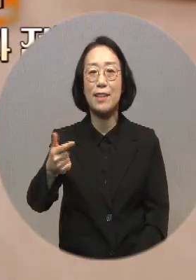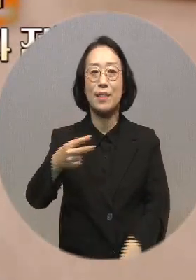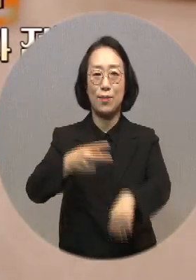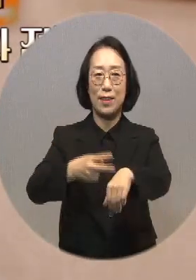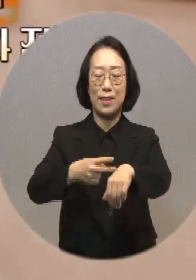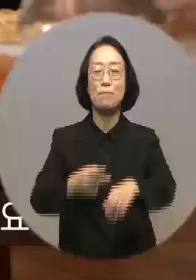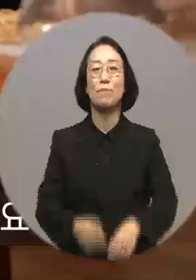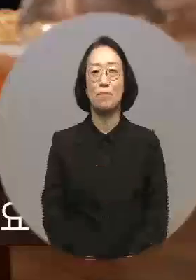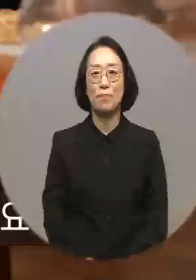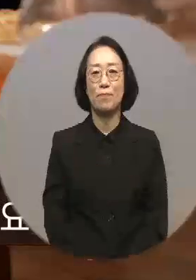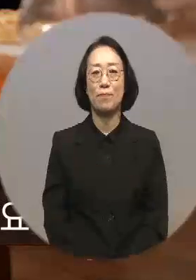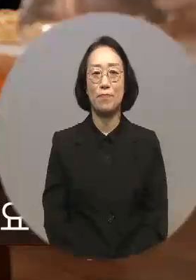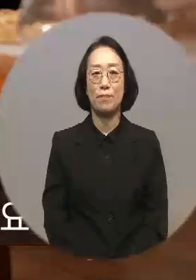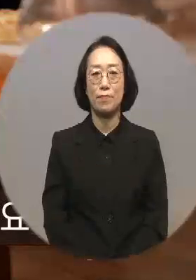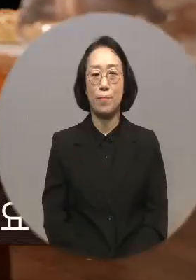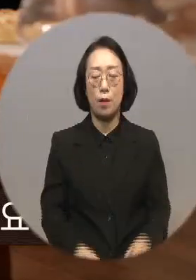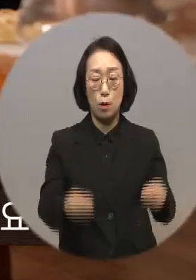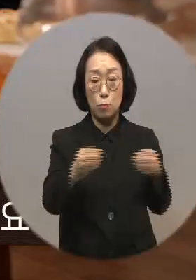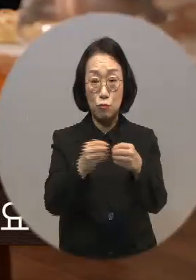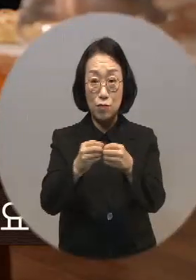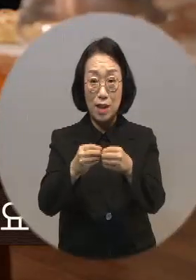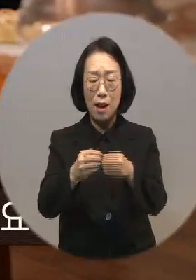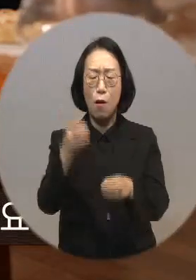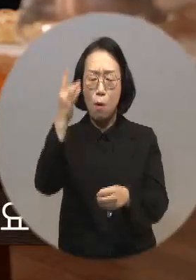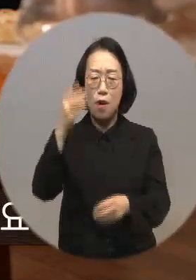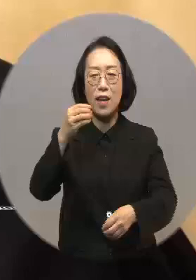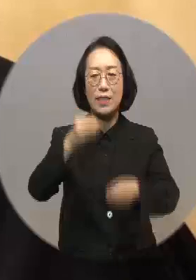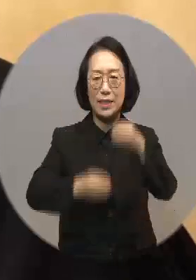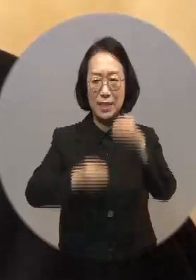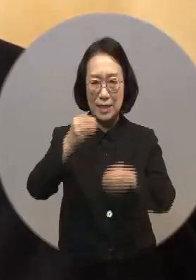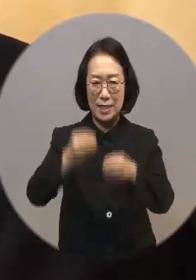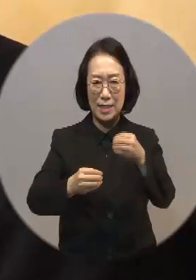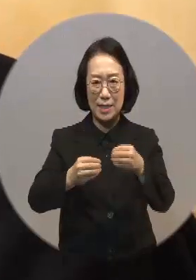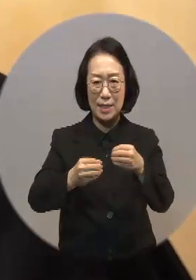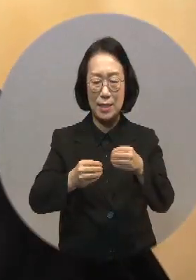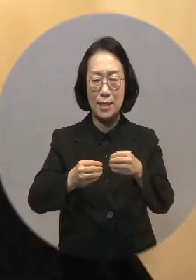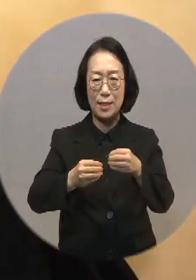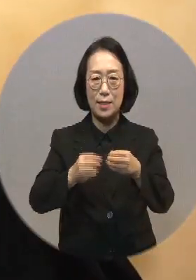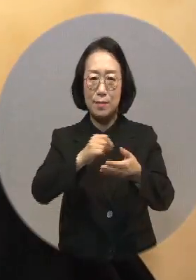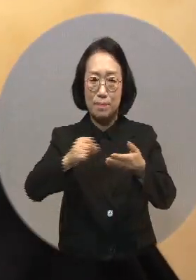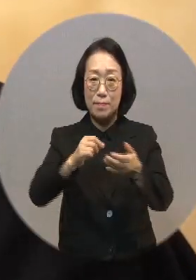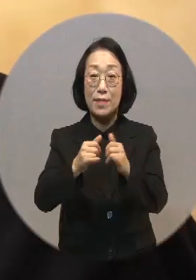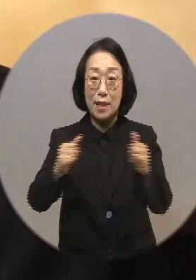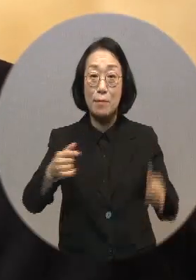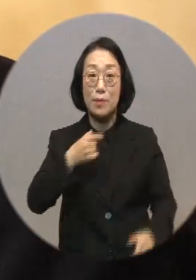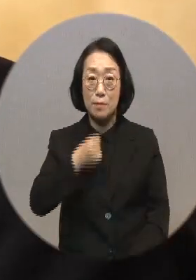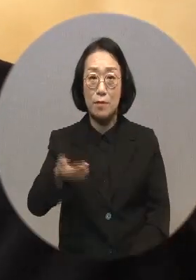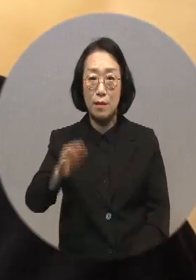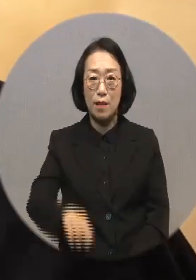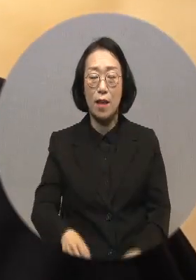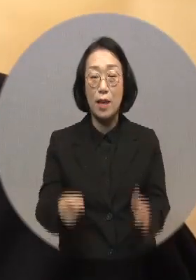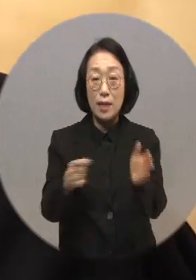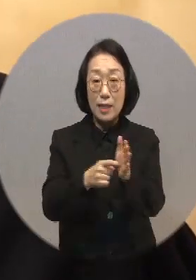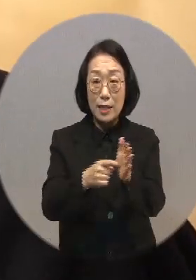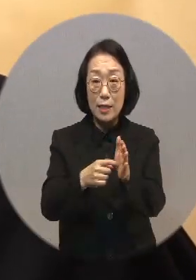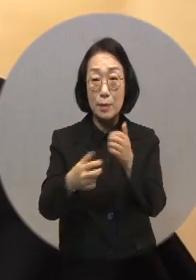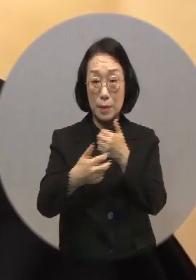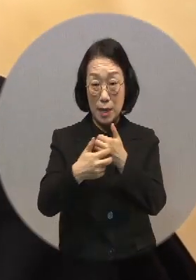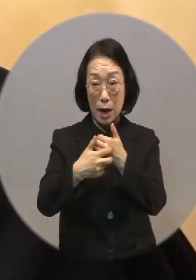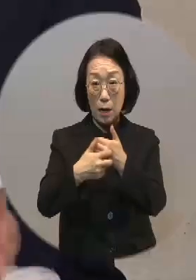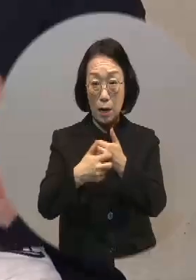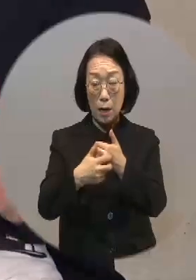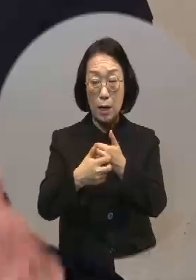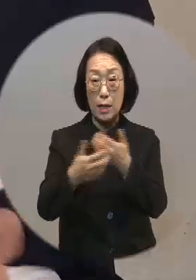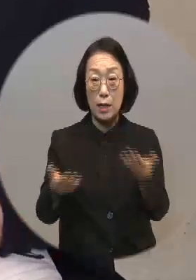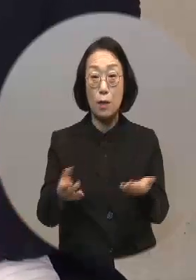반갑습니다. 글을 쓰는 원래 시인 데뷔를 하려고 했어요. 근데 시인으로는 실패했는데 응급의학과 전문의가 본업이다